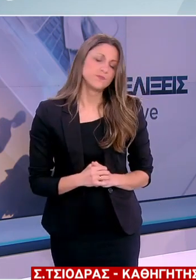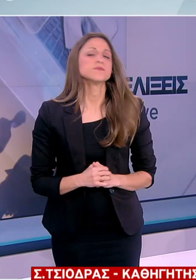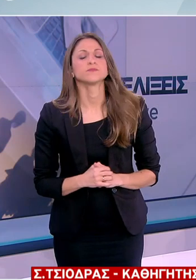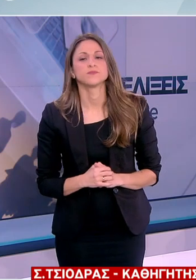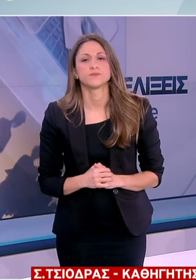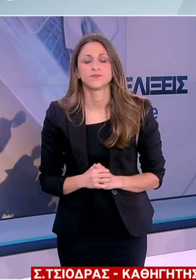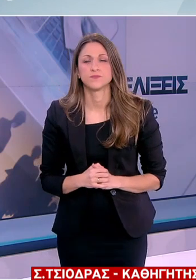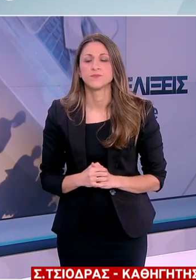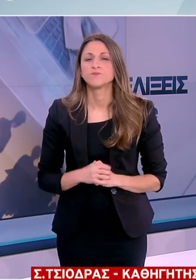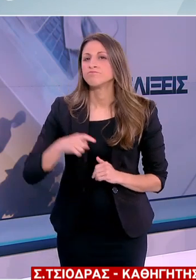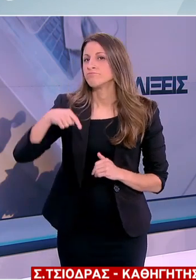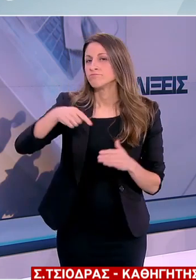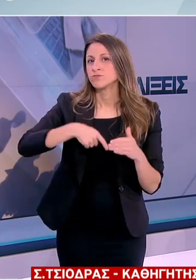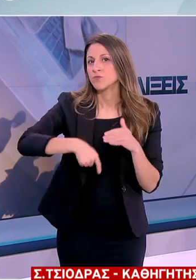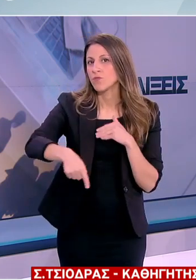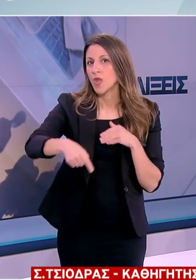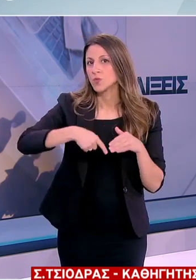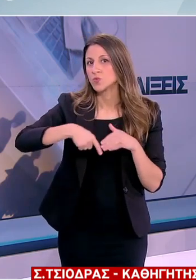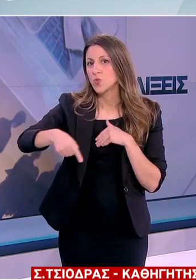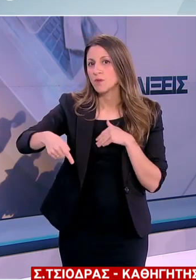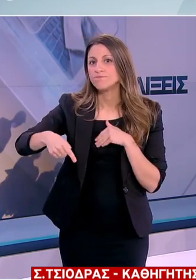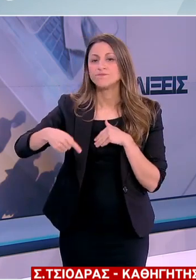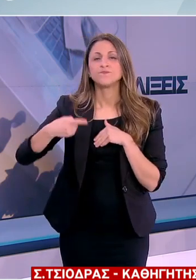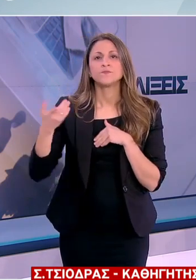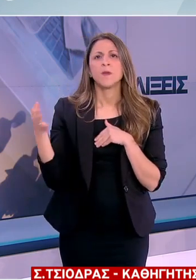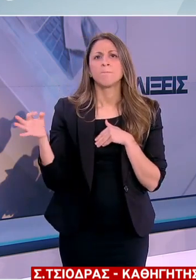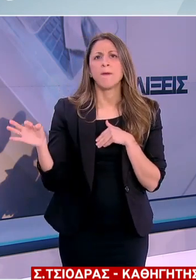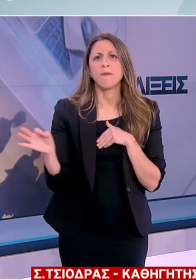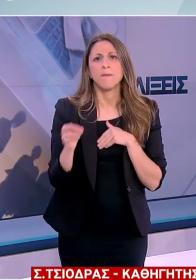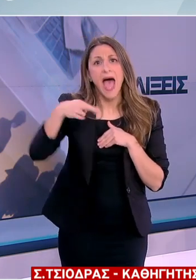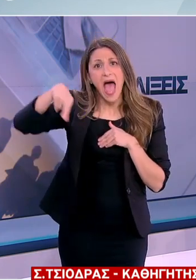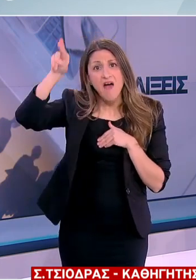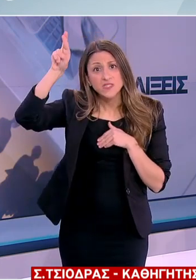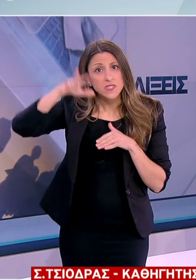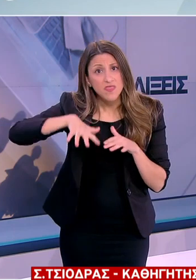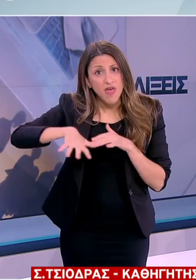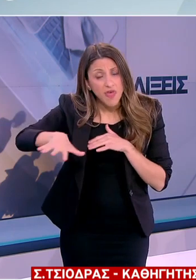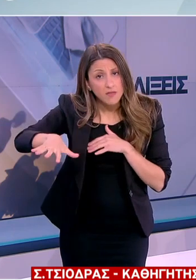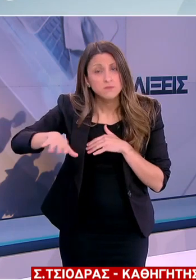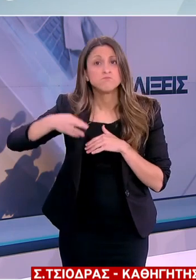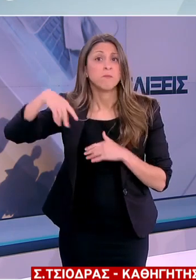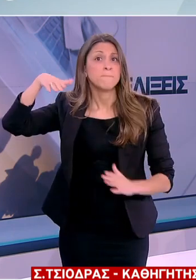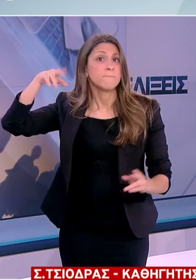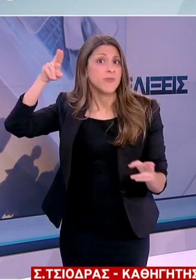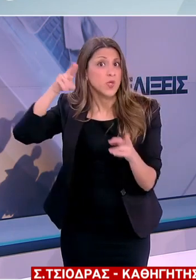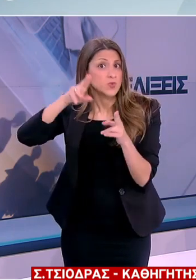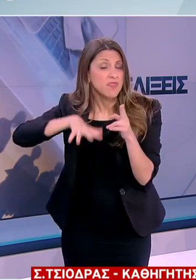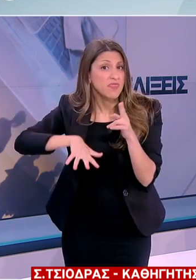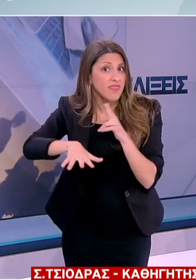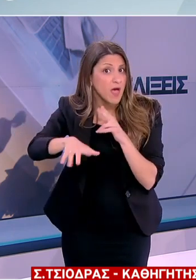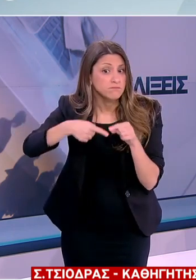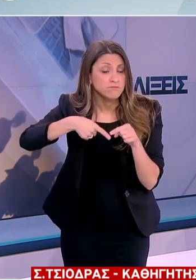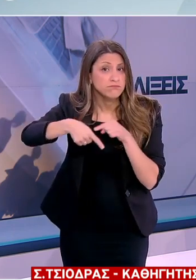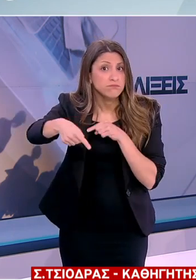Σχετικά με το αν αυτές τις ημέρες προβλέπεται η κορύφωση του πρώτου κύματος πανδημίας στη χώρα, ή αν αυτό ξεπεράστηκε ή επίκειται